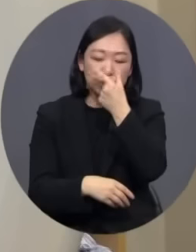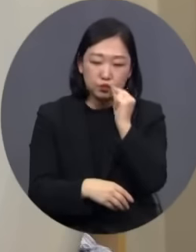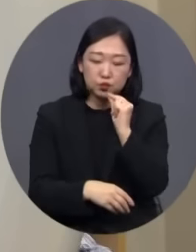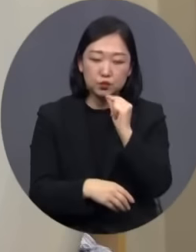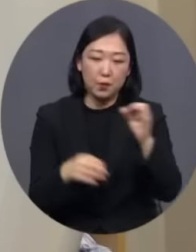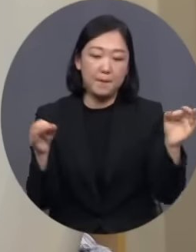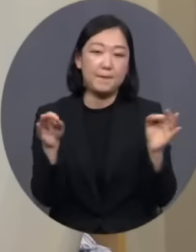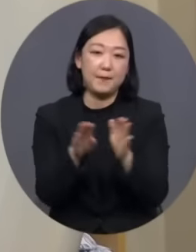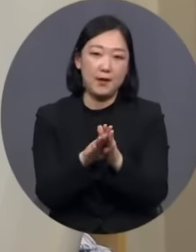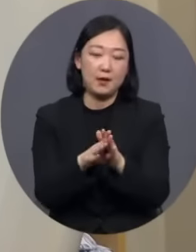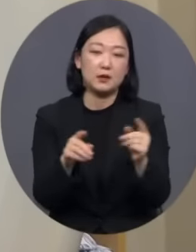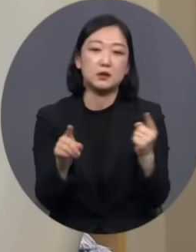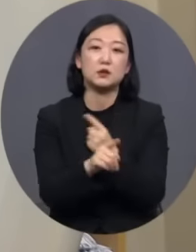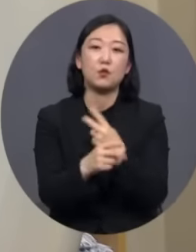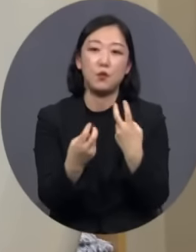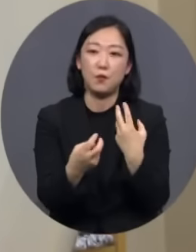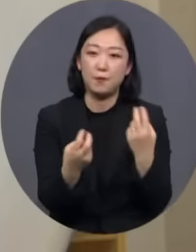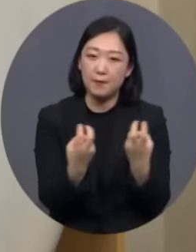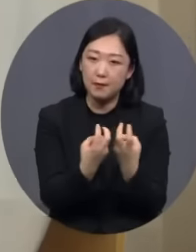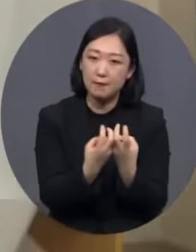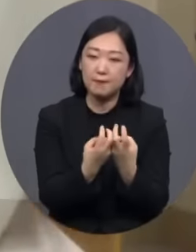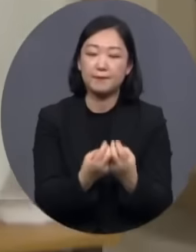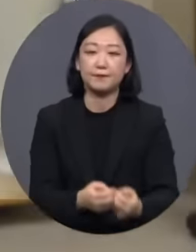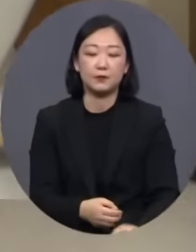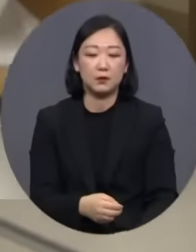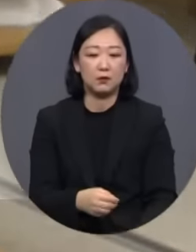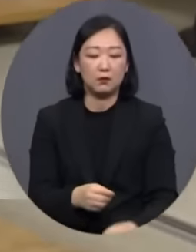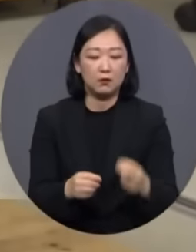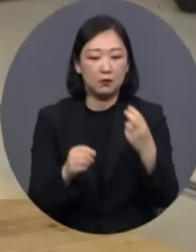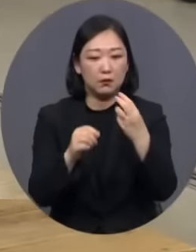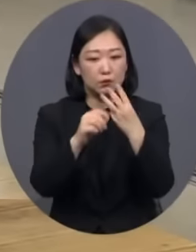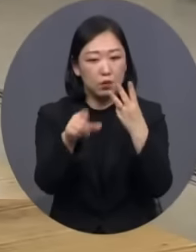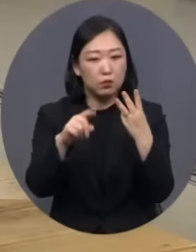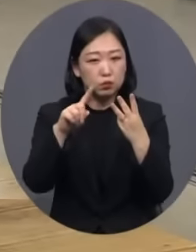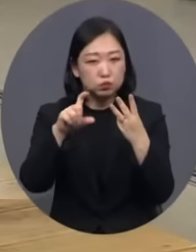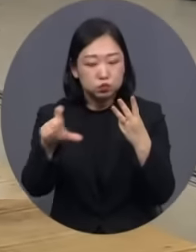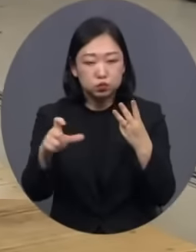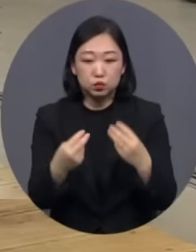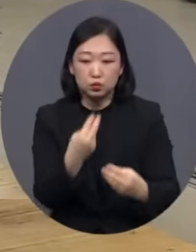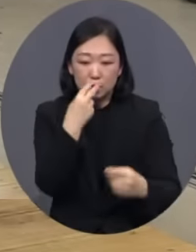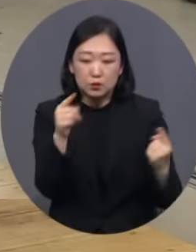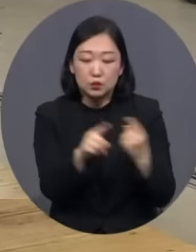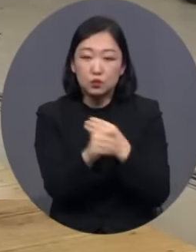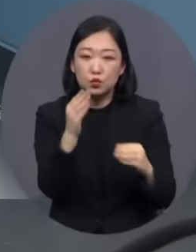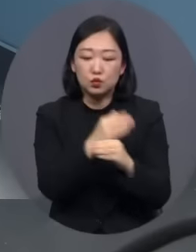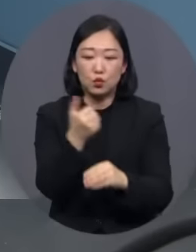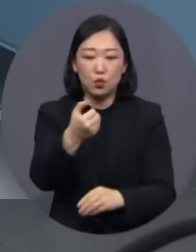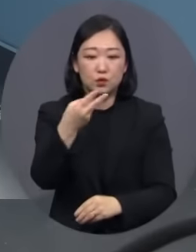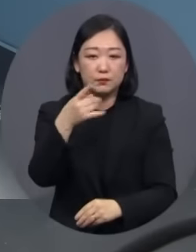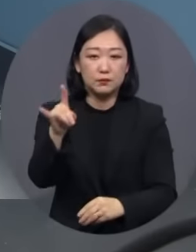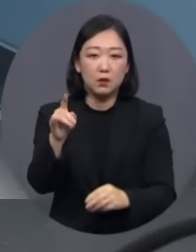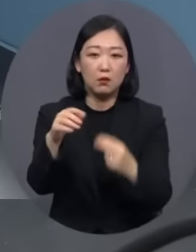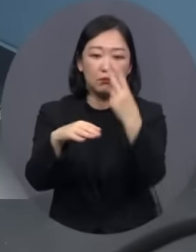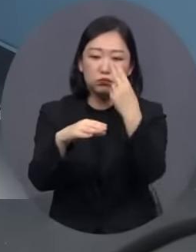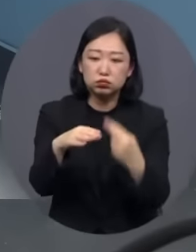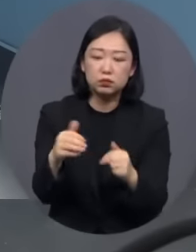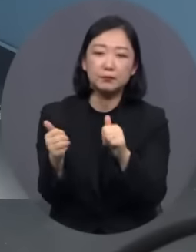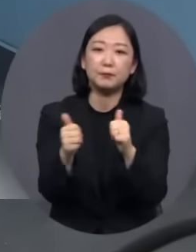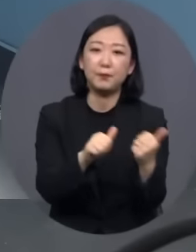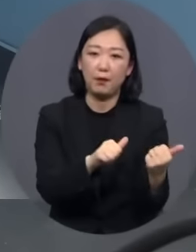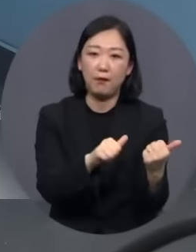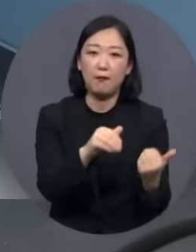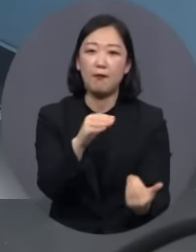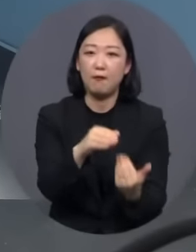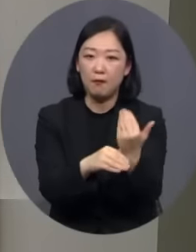없애주는 치료법입니다. 그런데 지난 15일 이곳에서 고압산소치료를 받던 50대 다이버가 숨지는